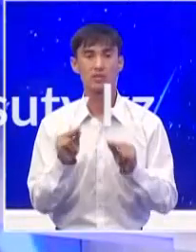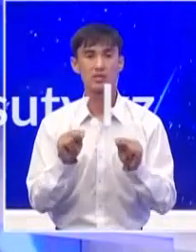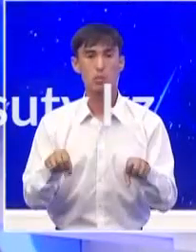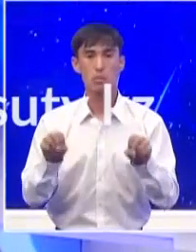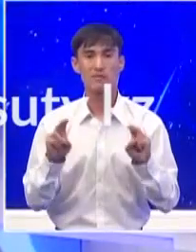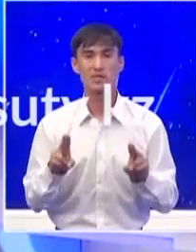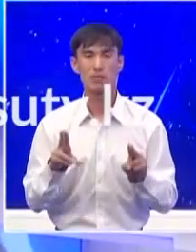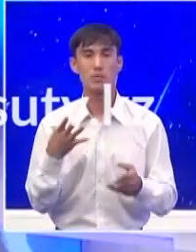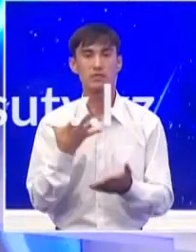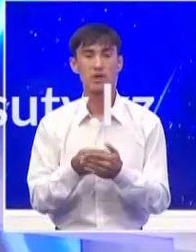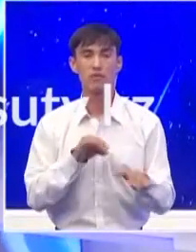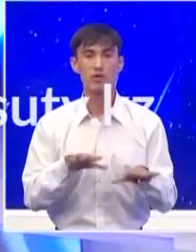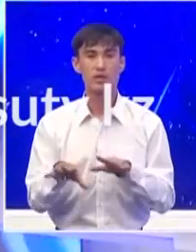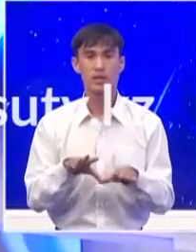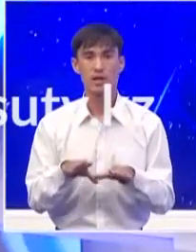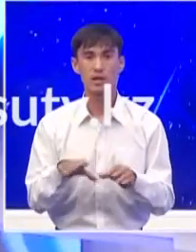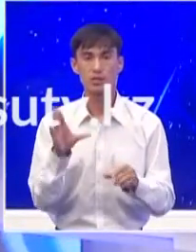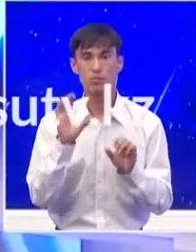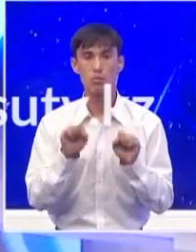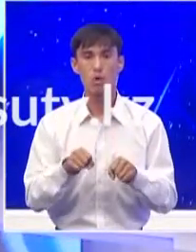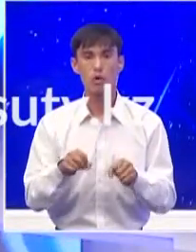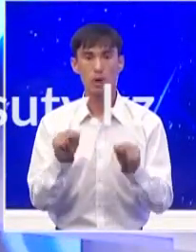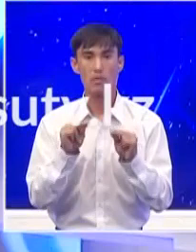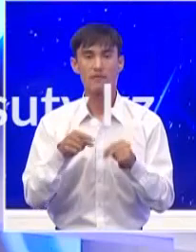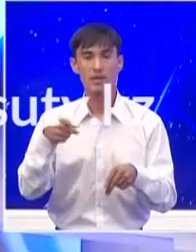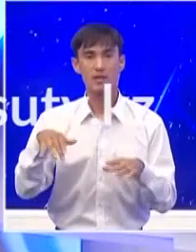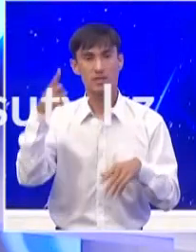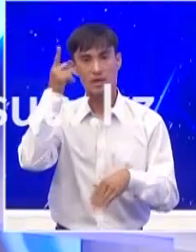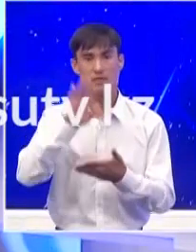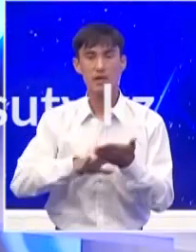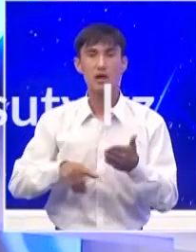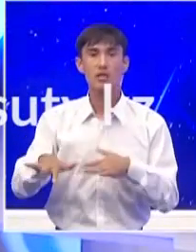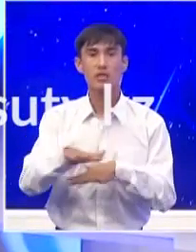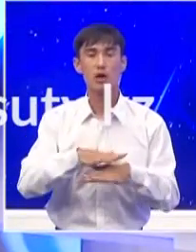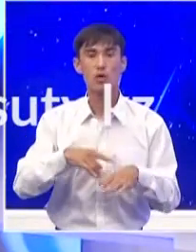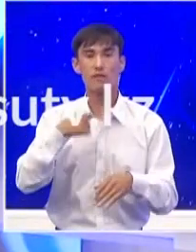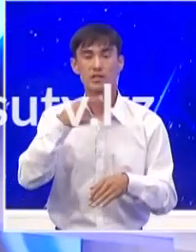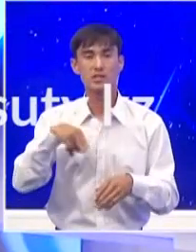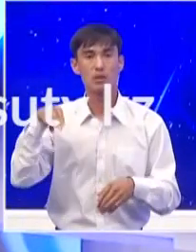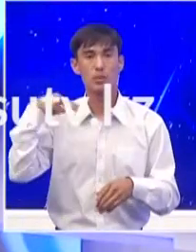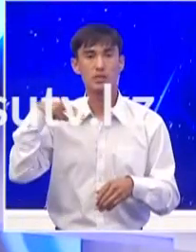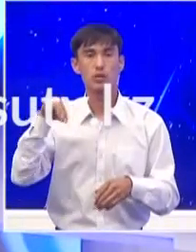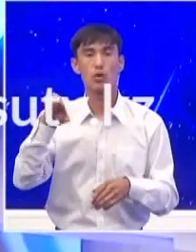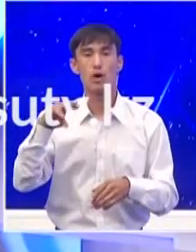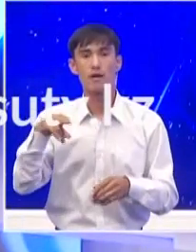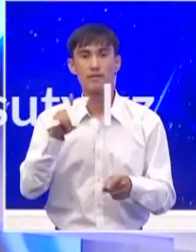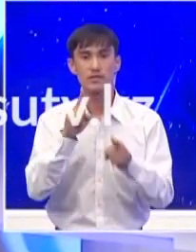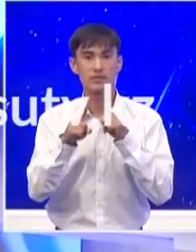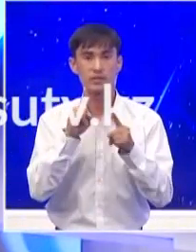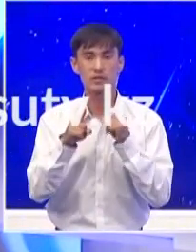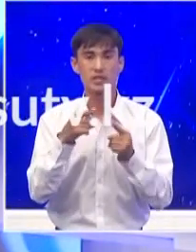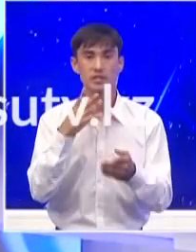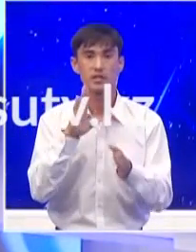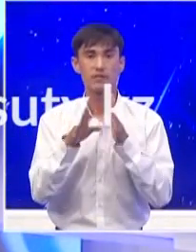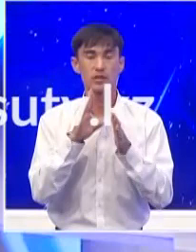профессионалами своего дела и смогут оправдать доверие народа высказал уверенность глава государства на своей странице в твиттере